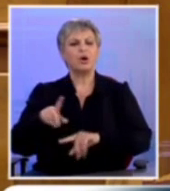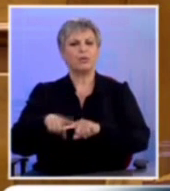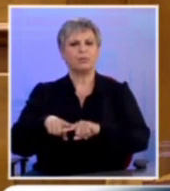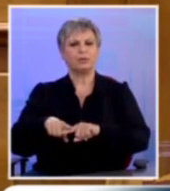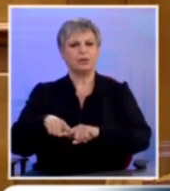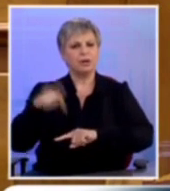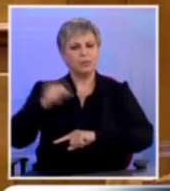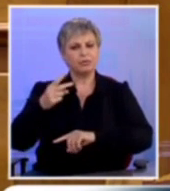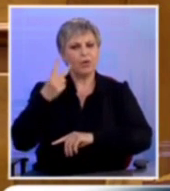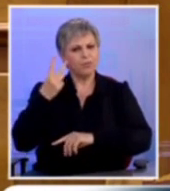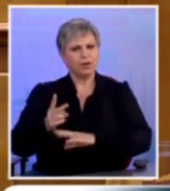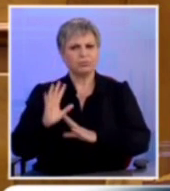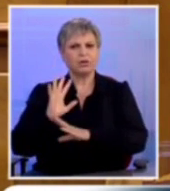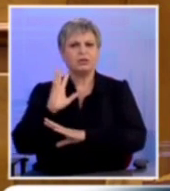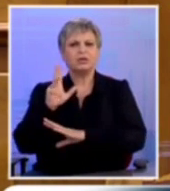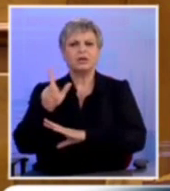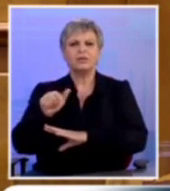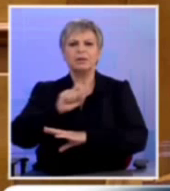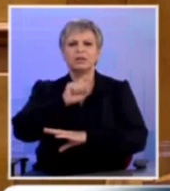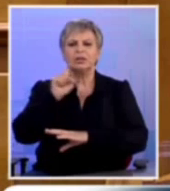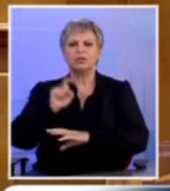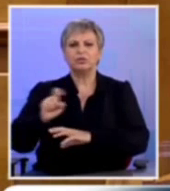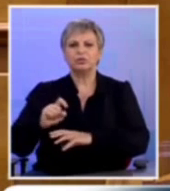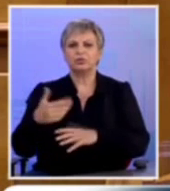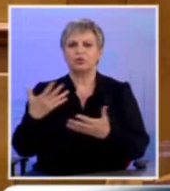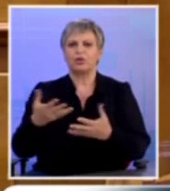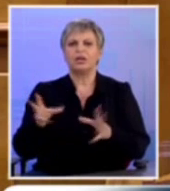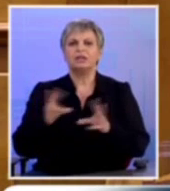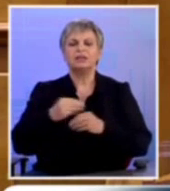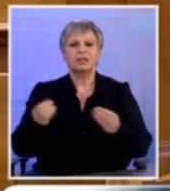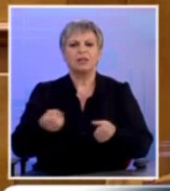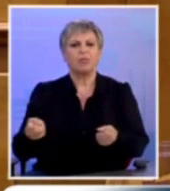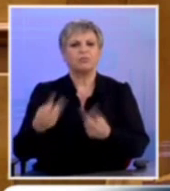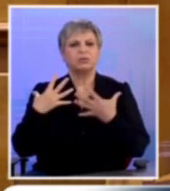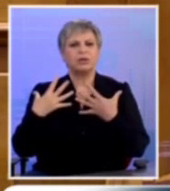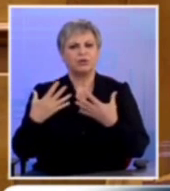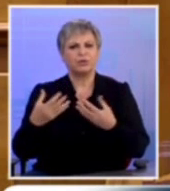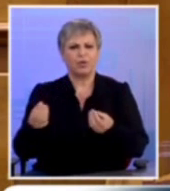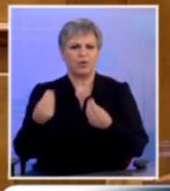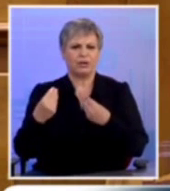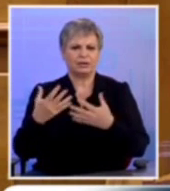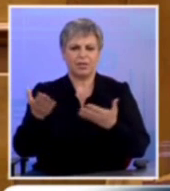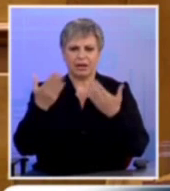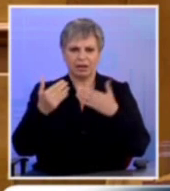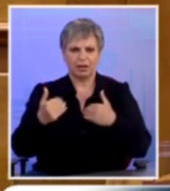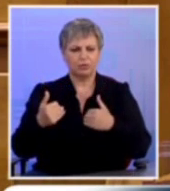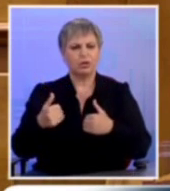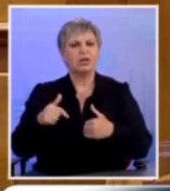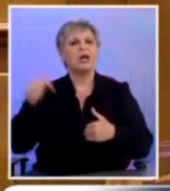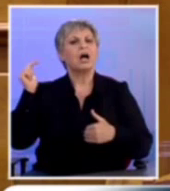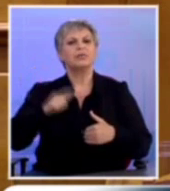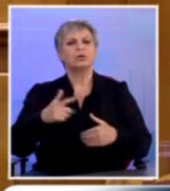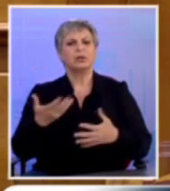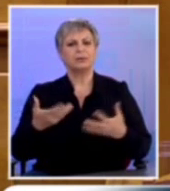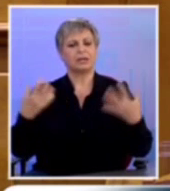πλήγεται βάναυσα καθημερινά το δικαίωμά τους στην πληροφόρηση. Ηθική της ευθύνης